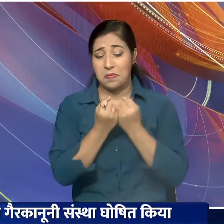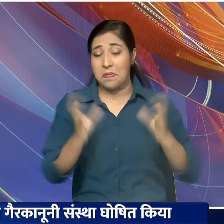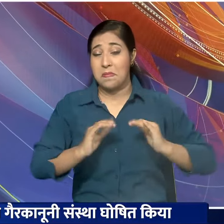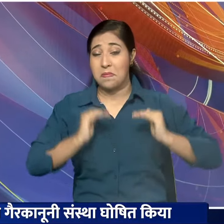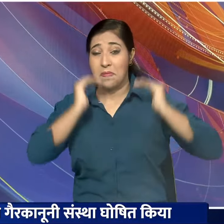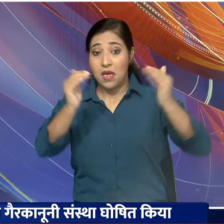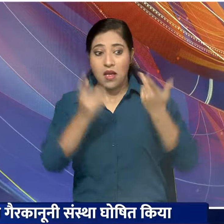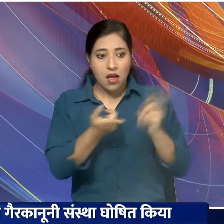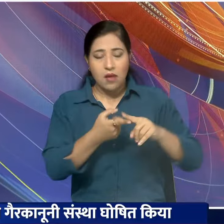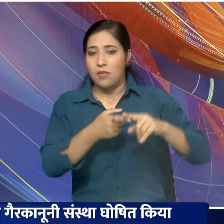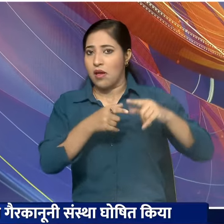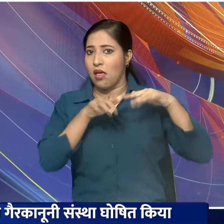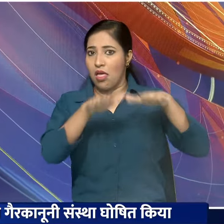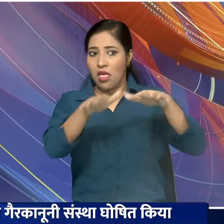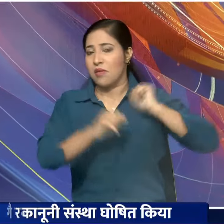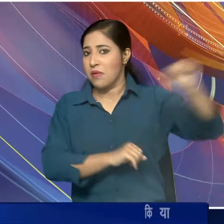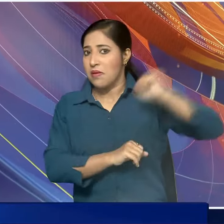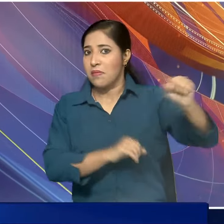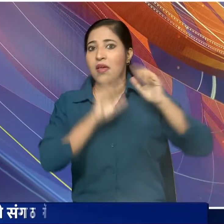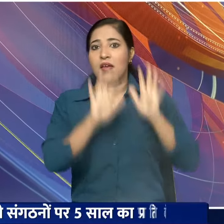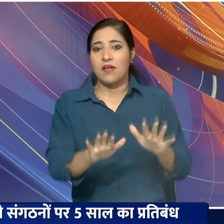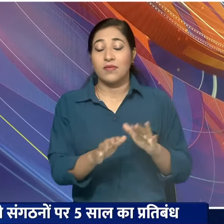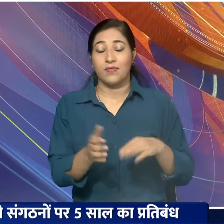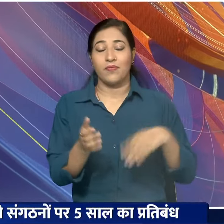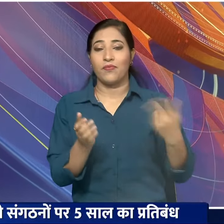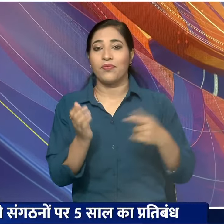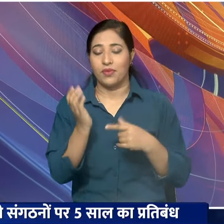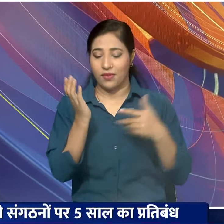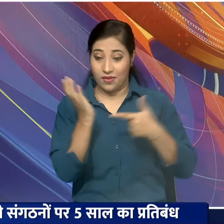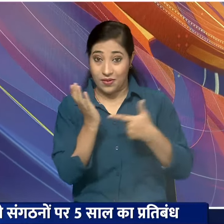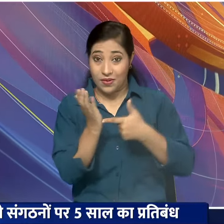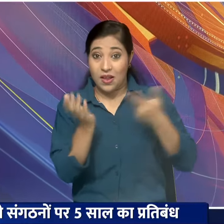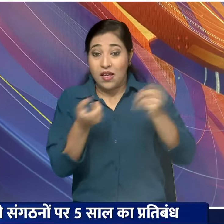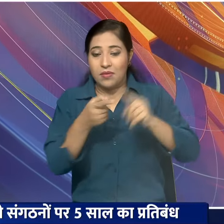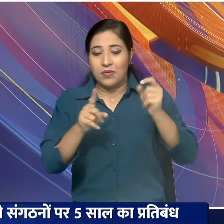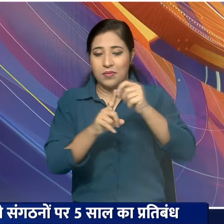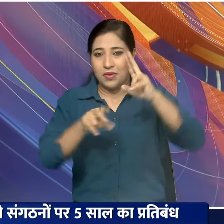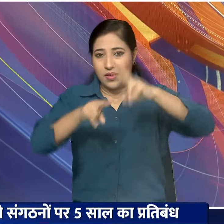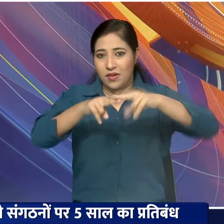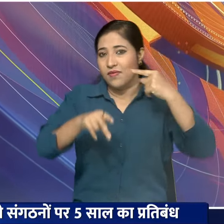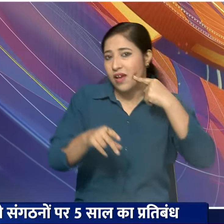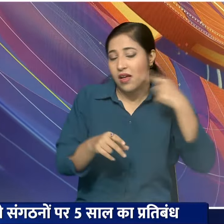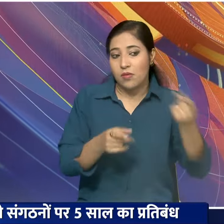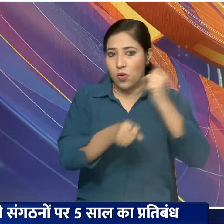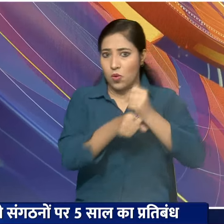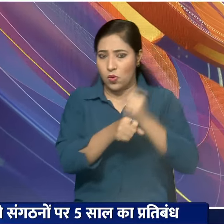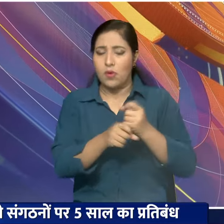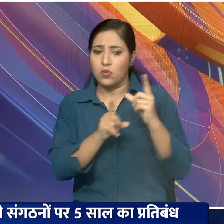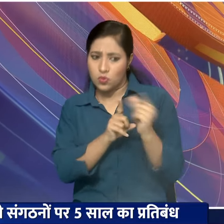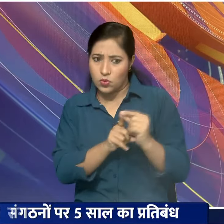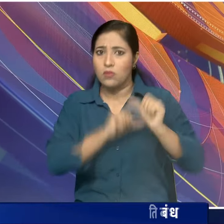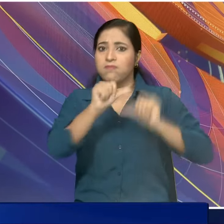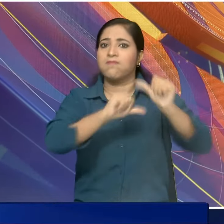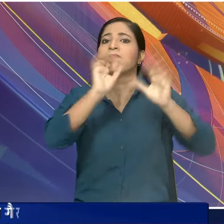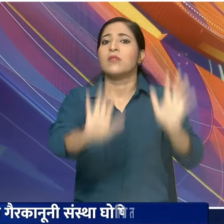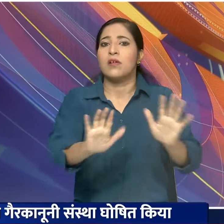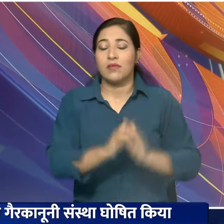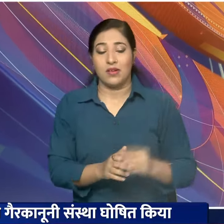पर विरोध भी देखने को मिला। मंगलवार को भी सरकार की PFI के खिलाफ कार्रवाई जारी रही।